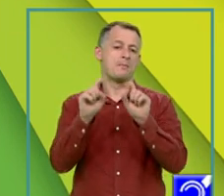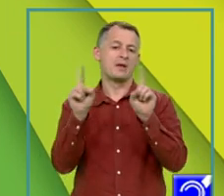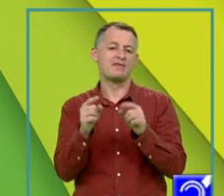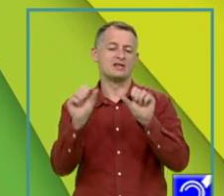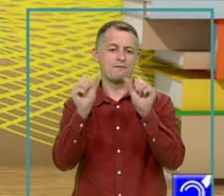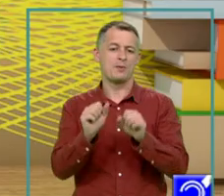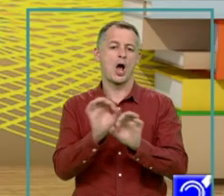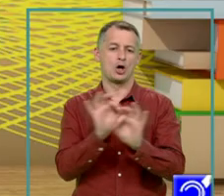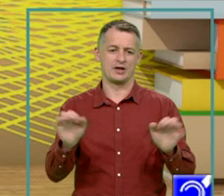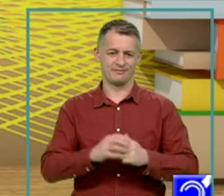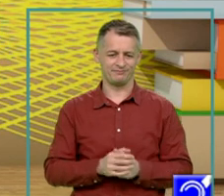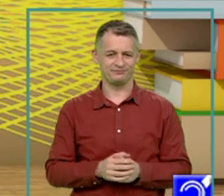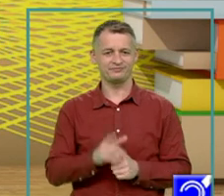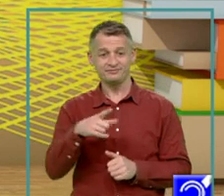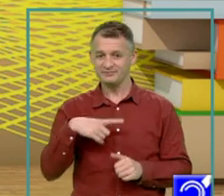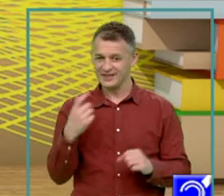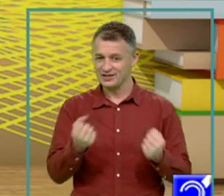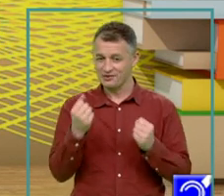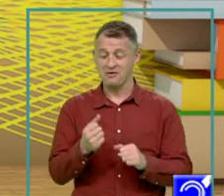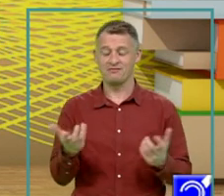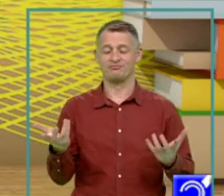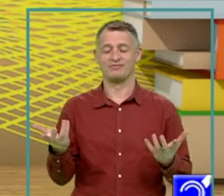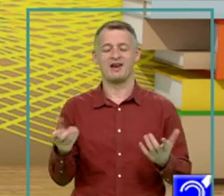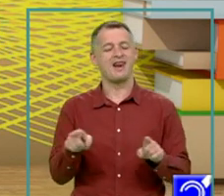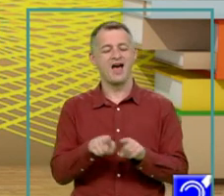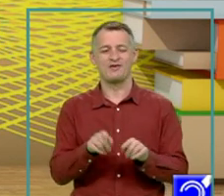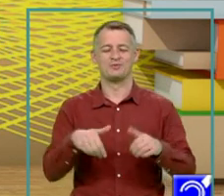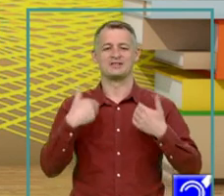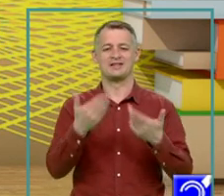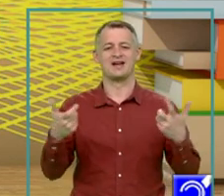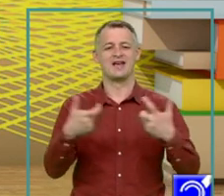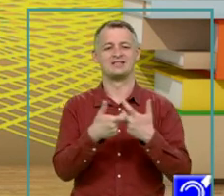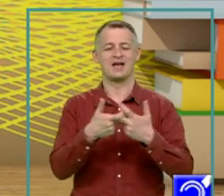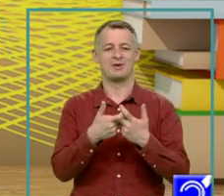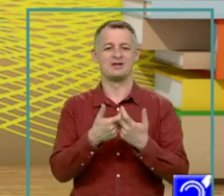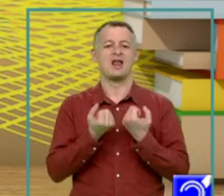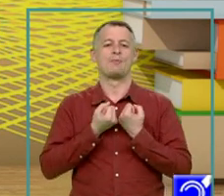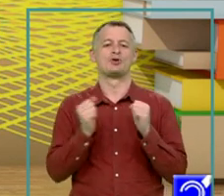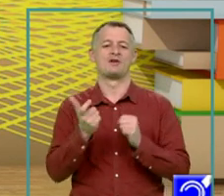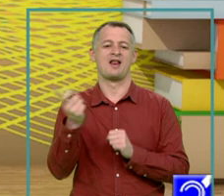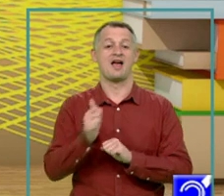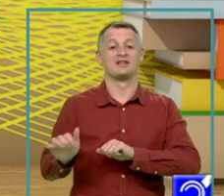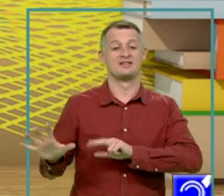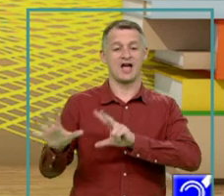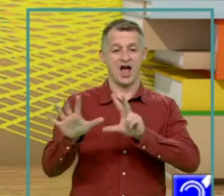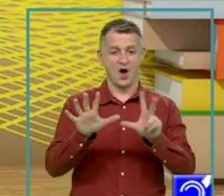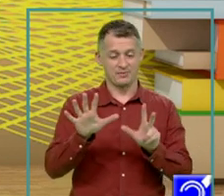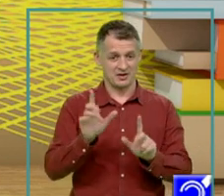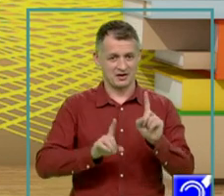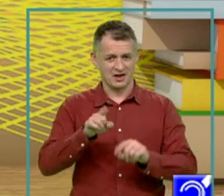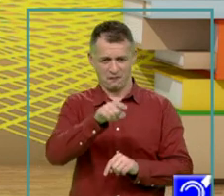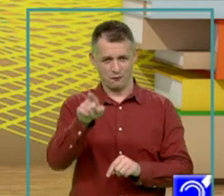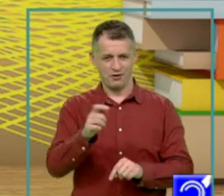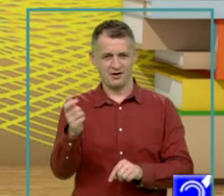seamănă foarte mult cu ceea ce se de acum la examenul de la sfârșitul clasei a opta examenul de evaluare națională chiar dacă sunteți